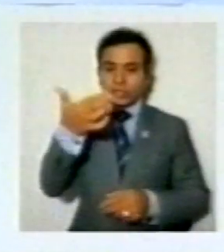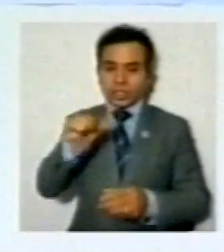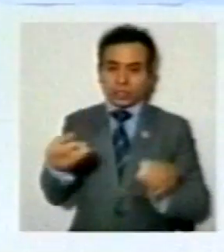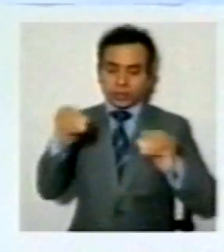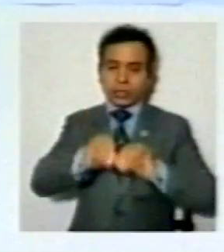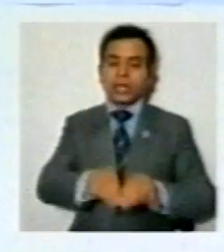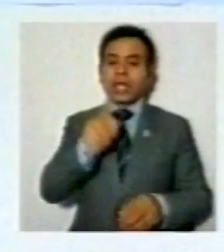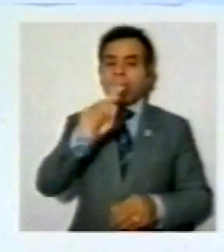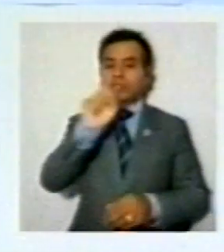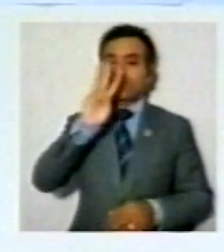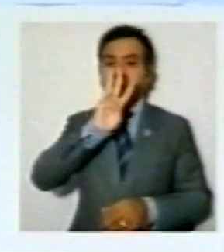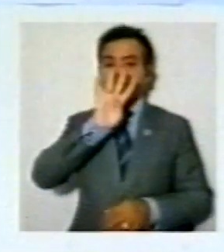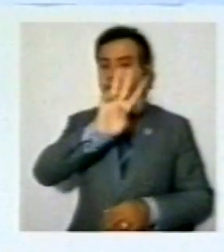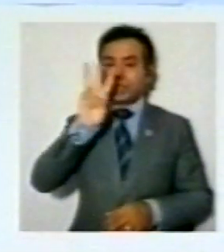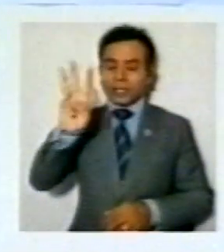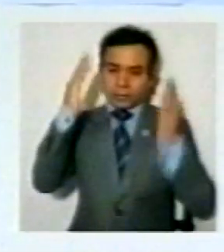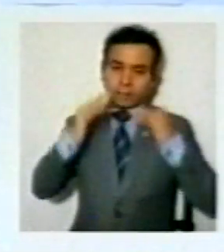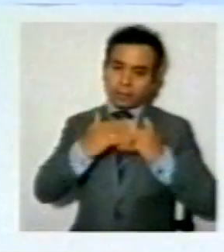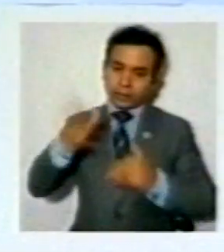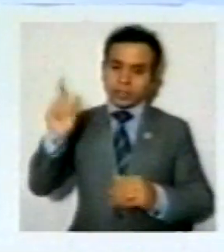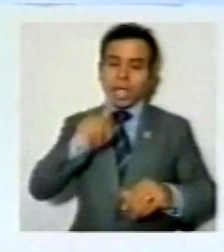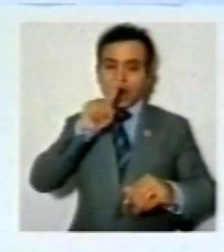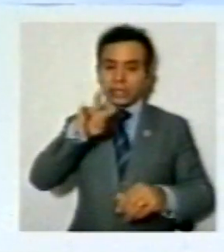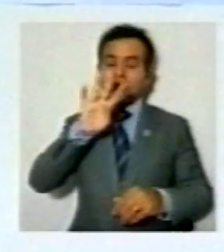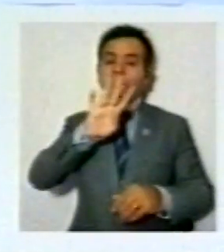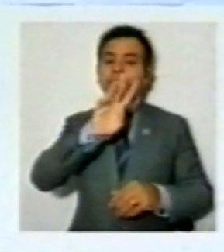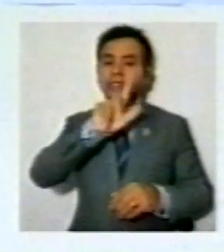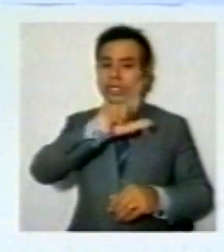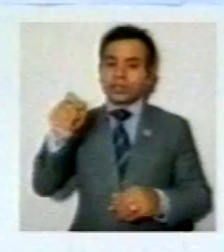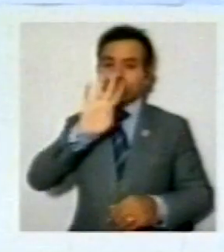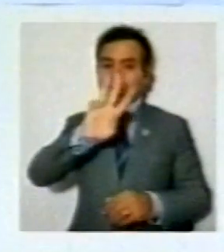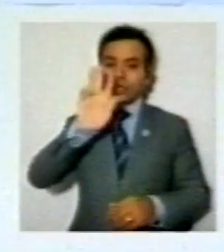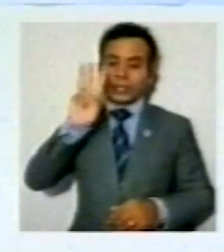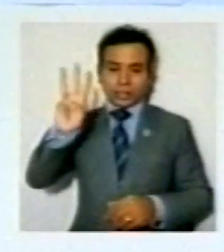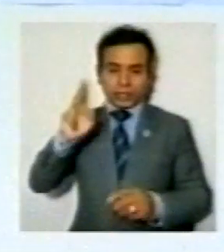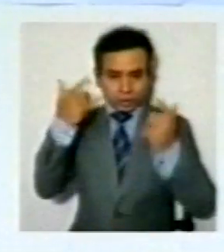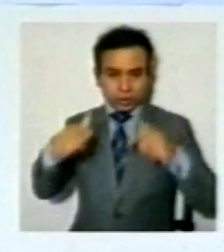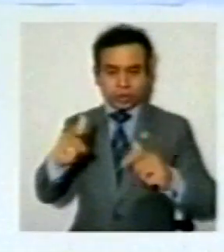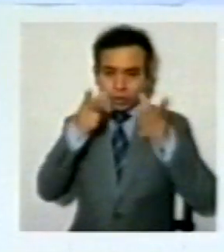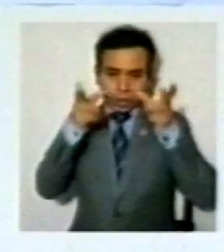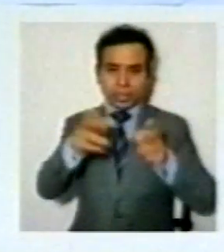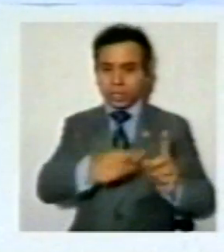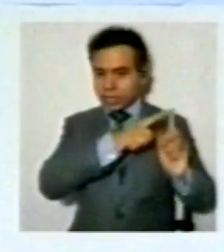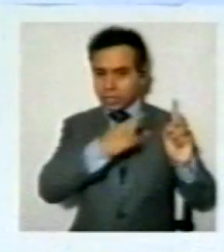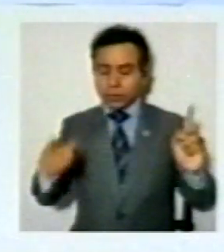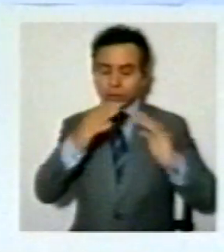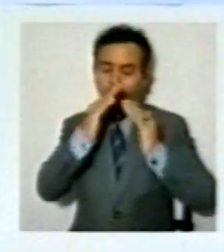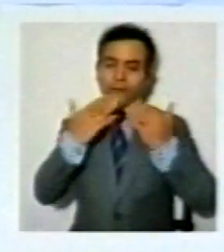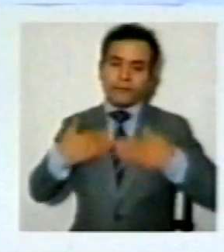নতুন করে 24 ঘন্টা আইসোলেশনে এসেছে 107 জন, ছাড় পেয়েছে 43 জন এবং মোট আইসোলেশন